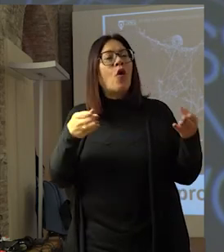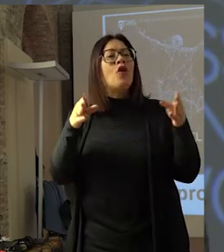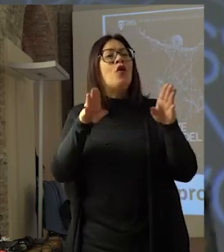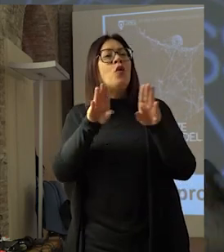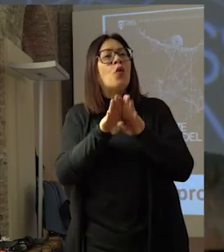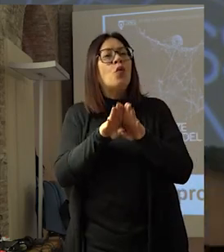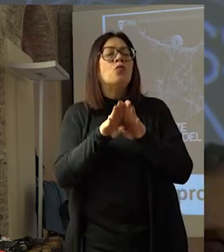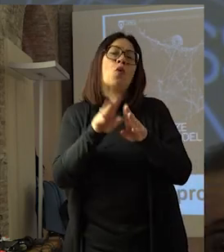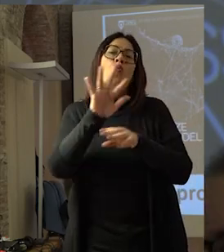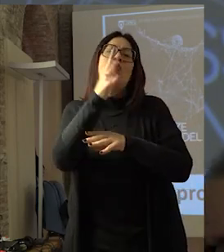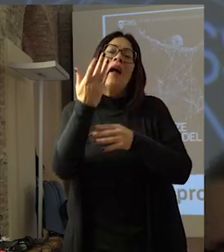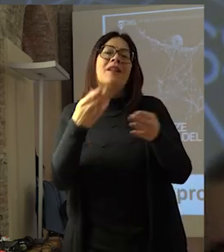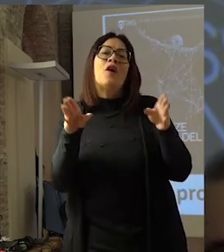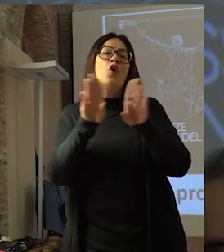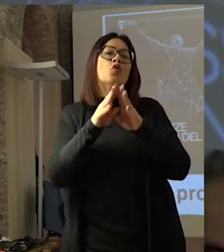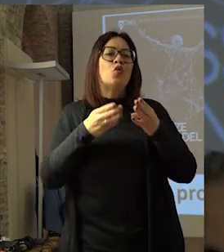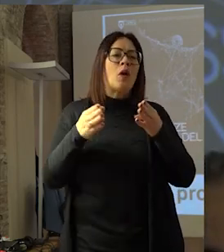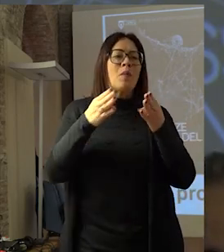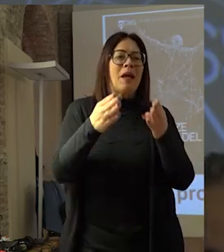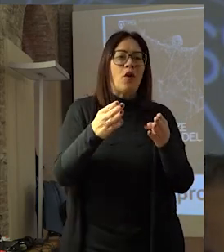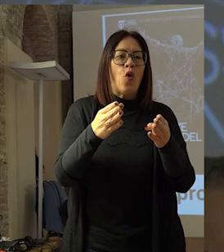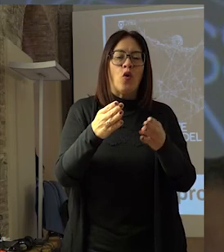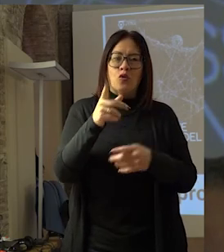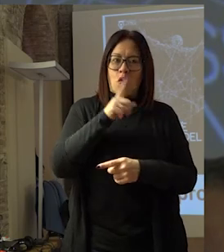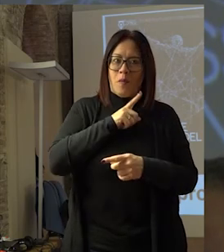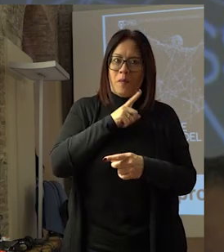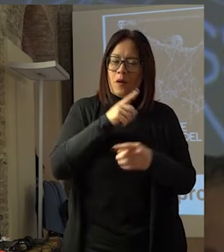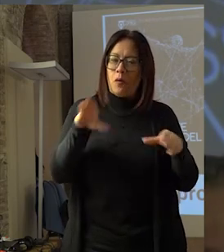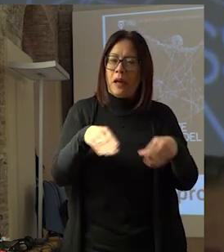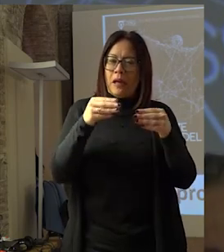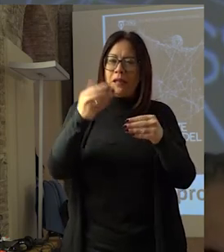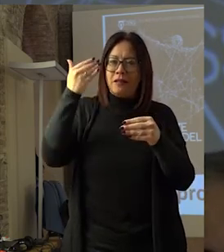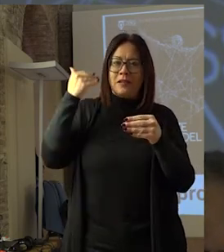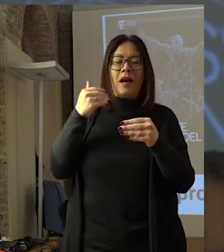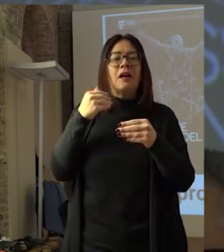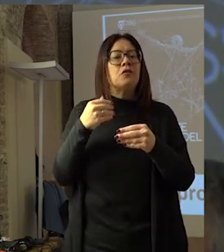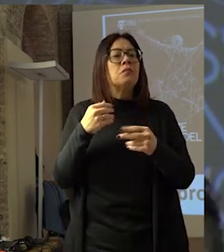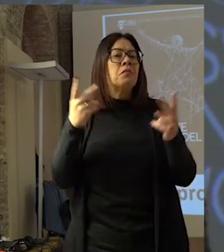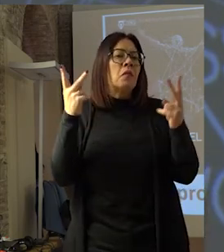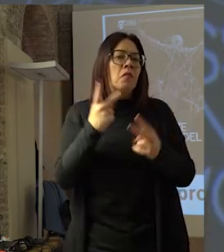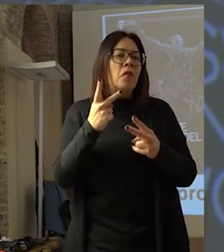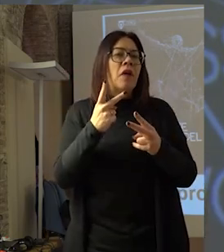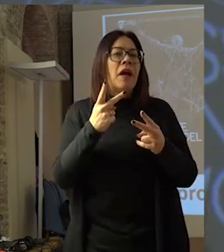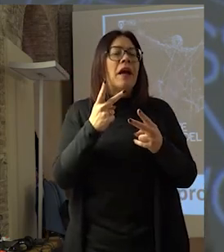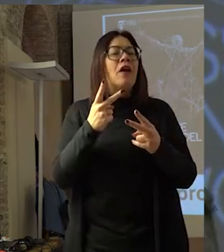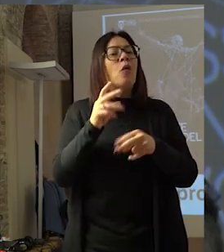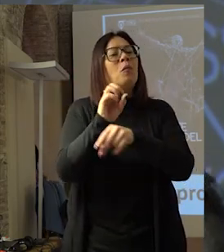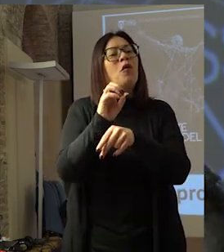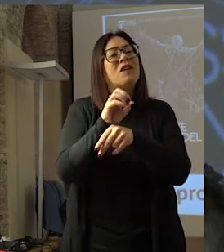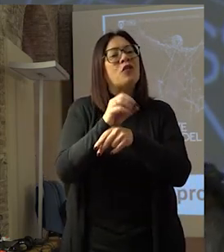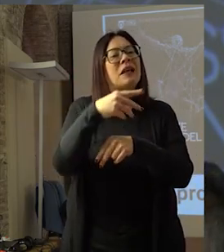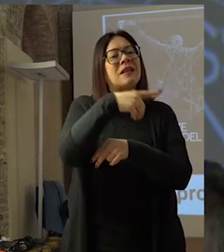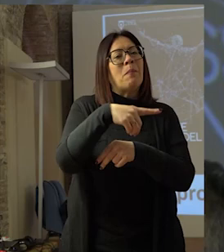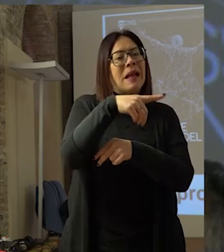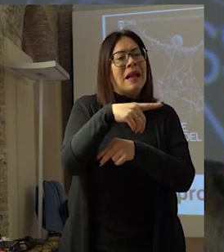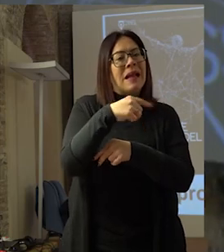altro coronamento del percorso che abbiamo intrapreso, forse ci avevamo visto giusto. La professoressa Perlecchia prima parlava